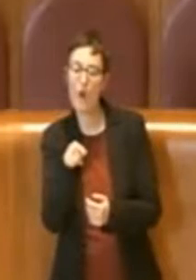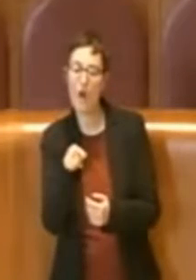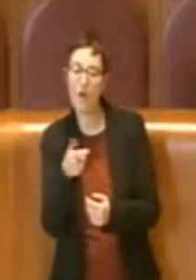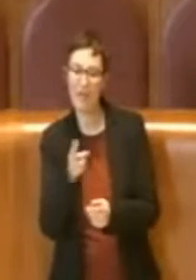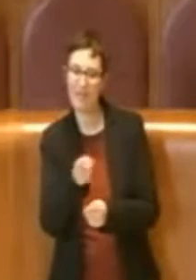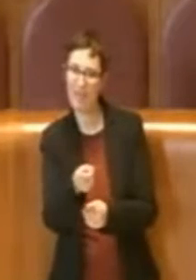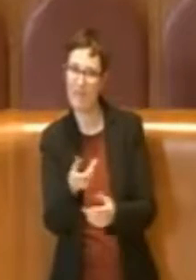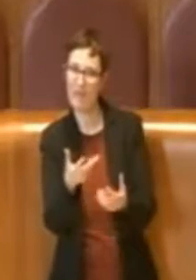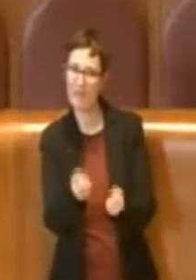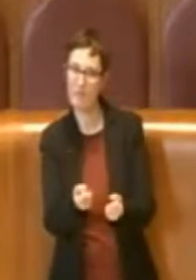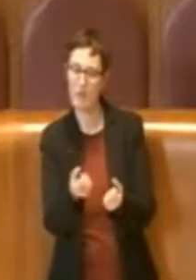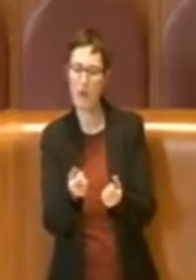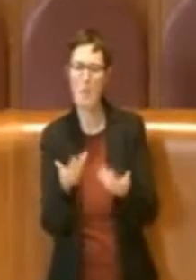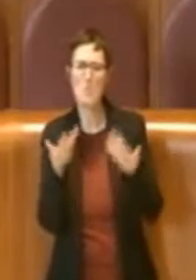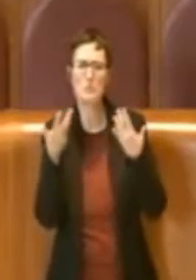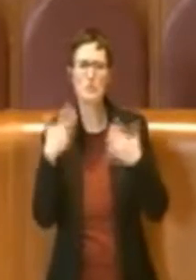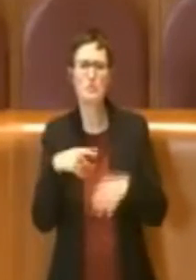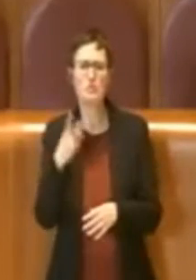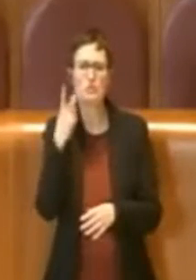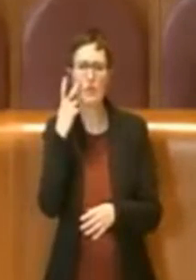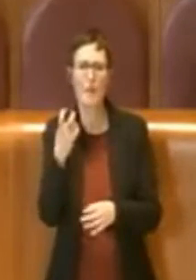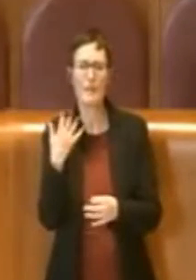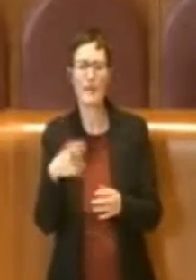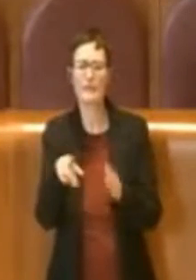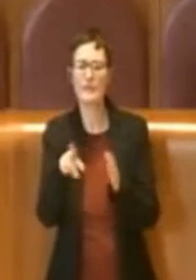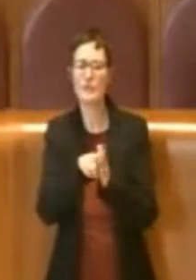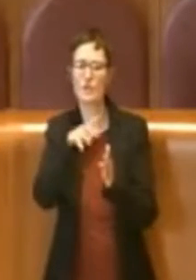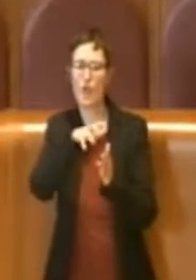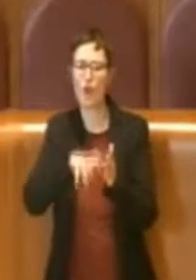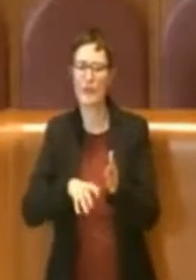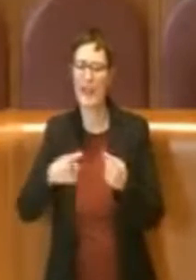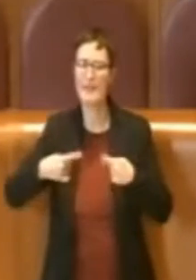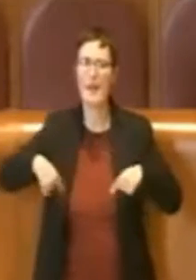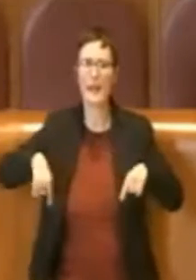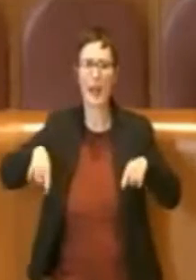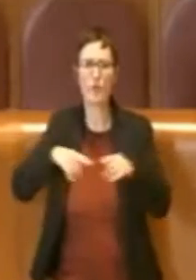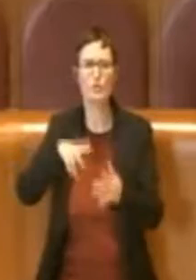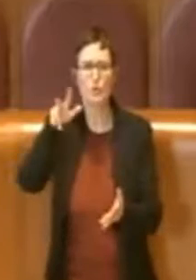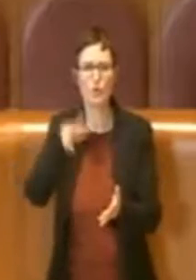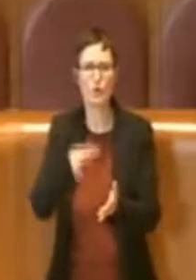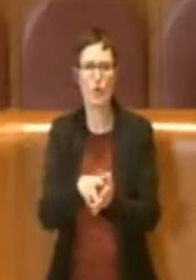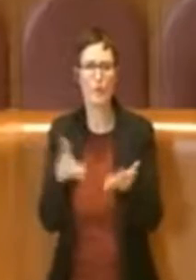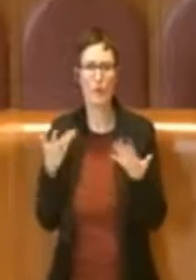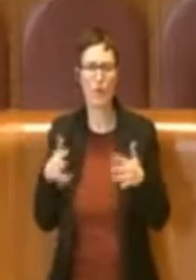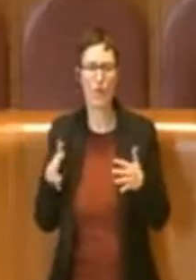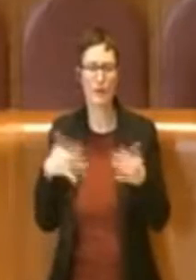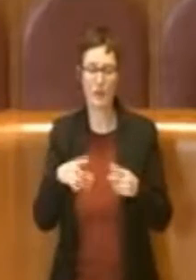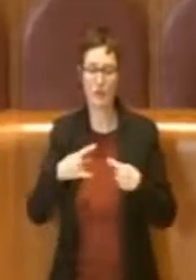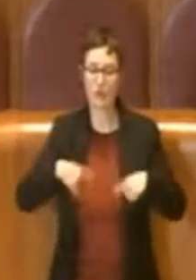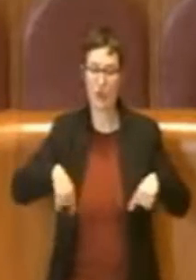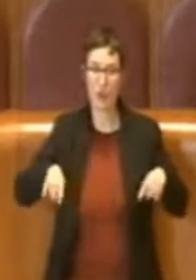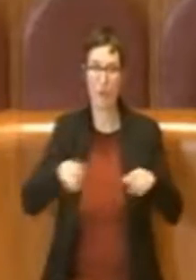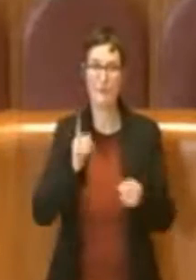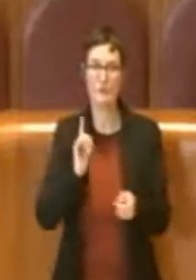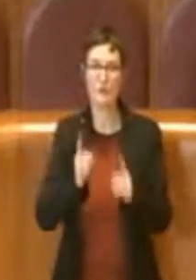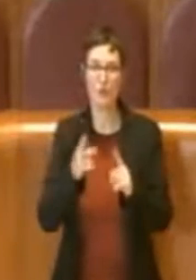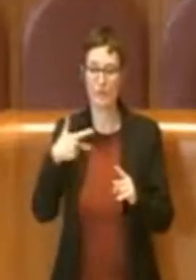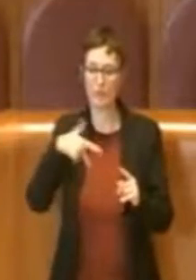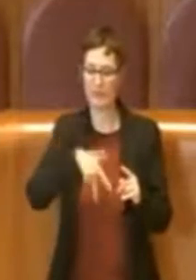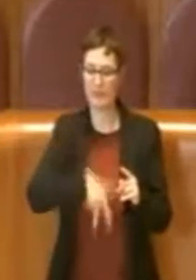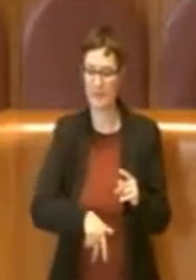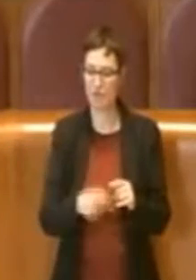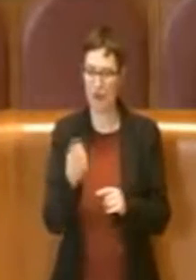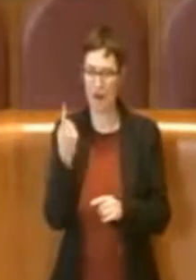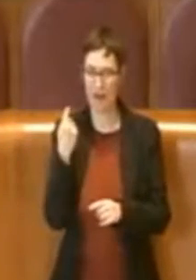da una delibera di giunta approvata nella commissione politiche sociali dell'altro ieri abbiamo